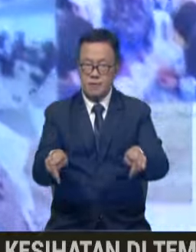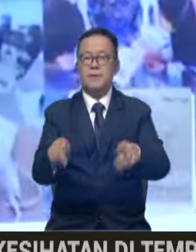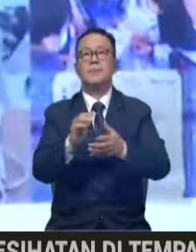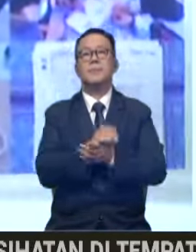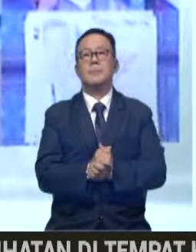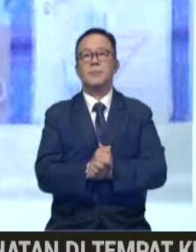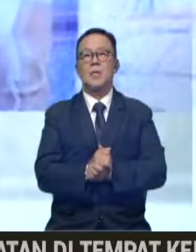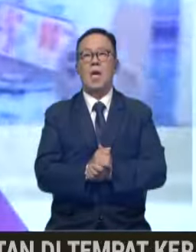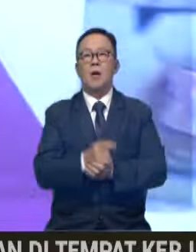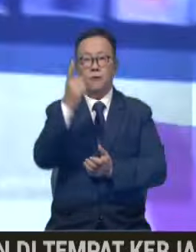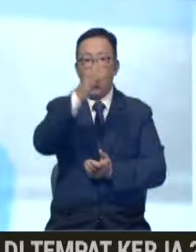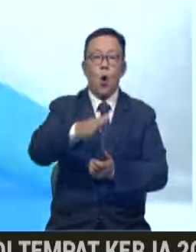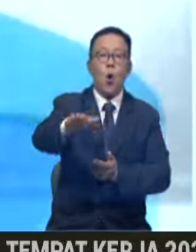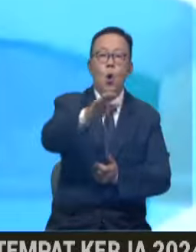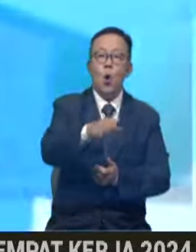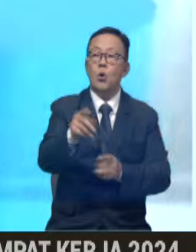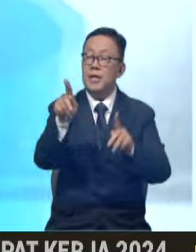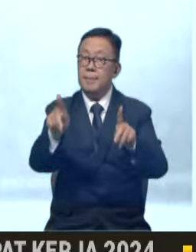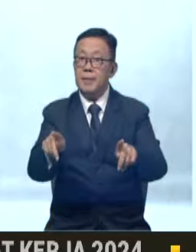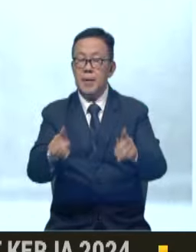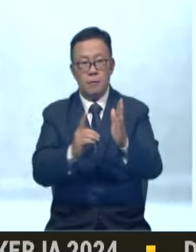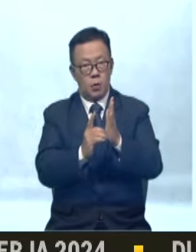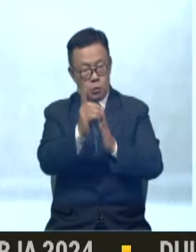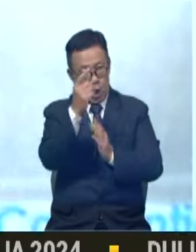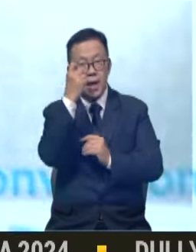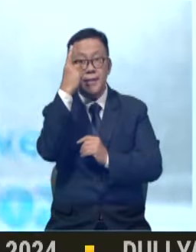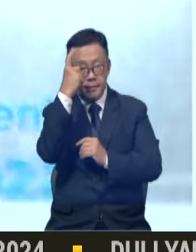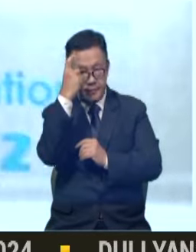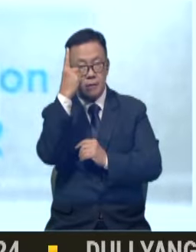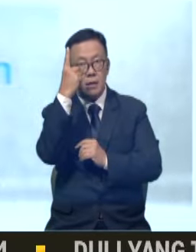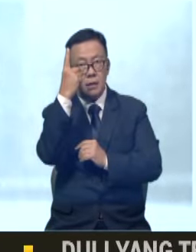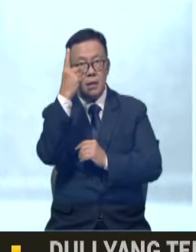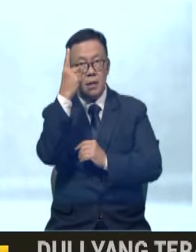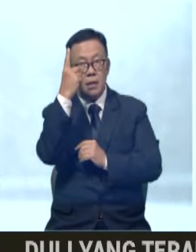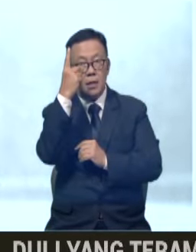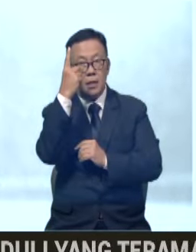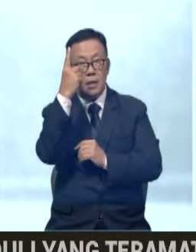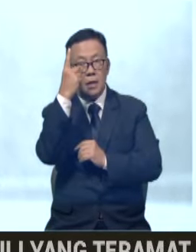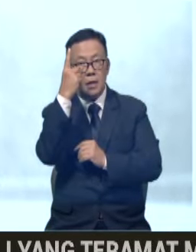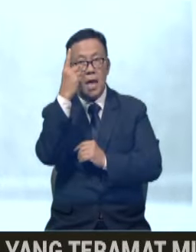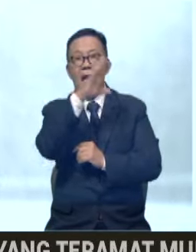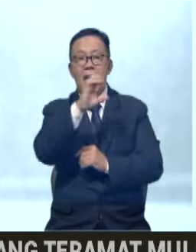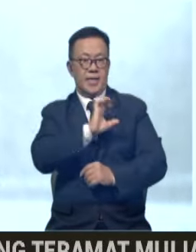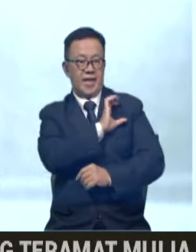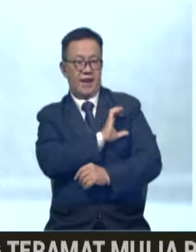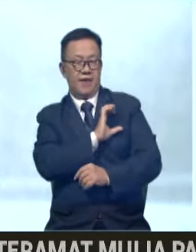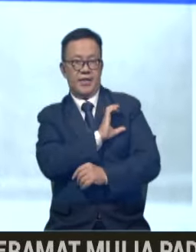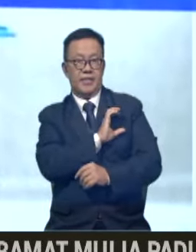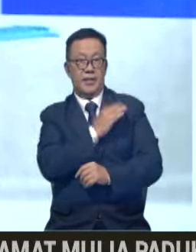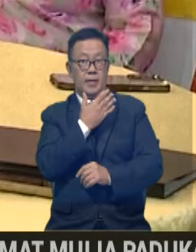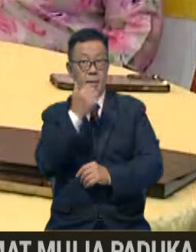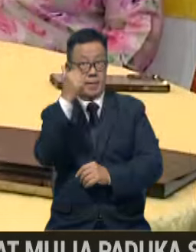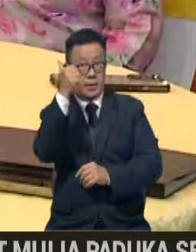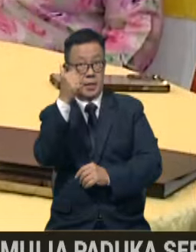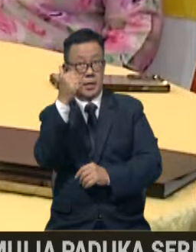komprehensif kepada pihak berkepentingan dalam meningkatkan pengetahuan, kemahiran yang relevan, sikap dan nilai turas sebagai